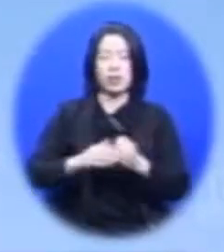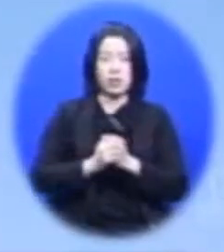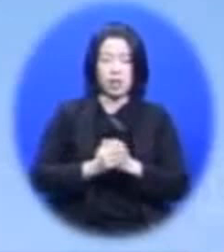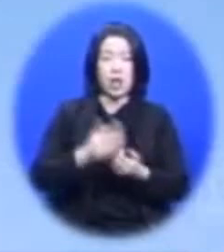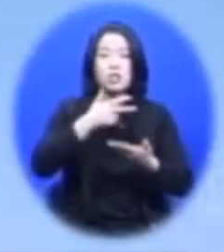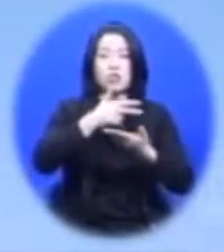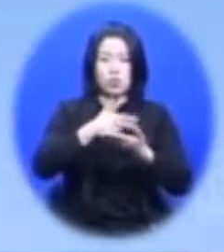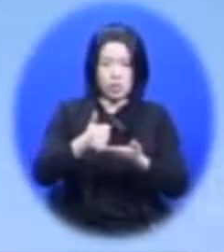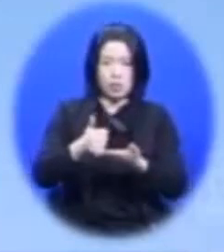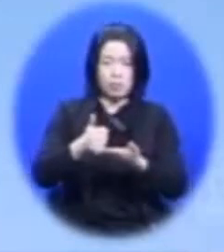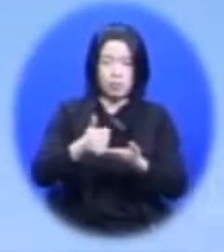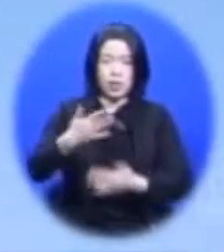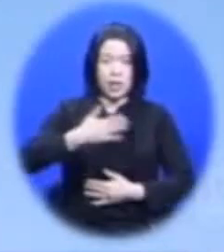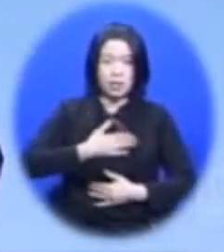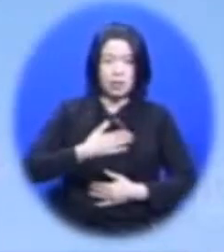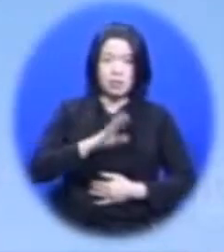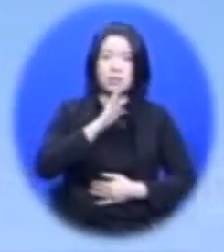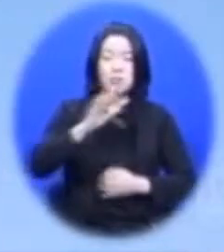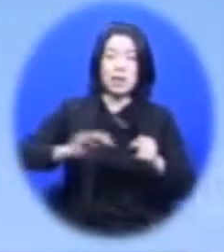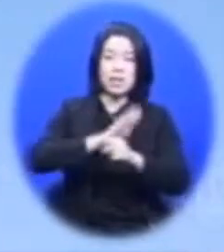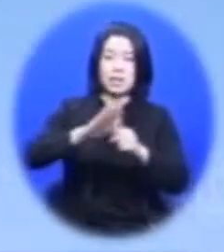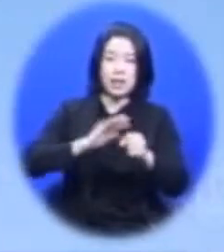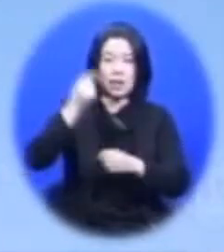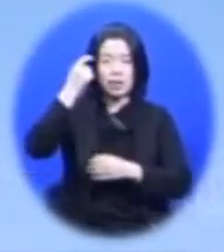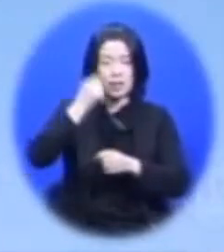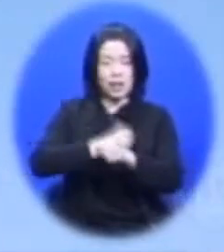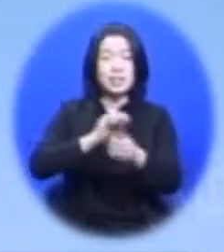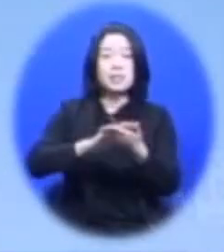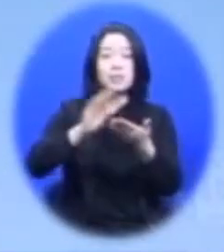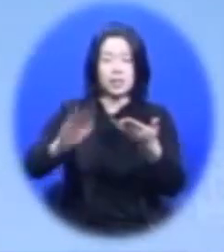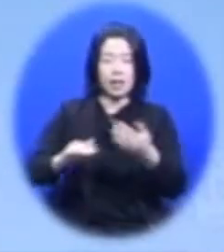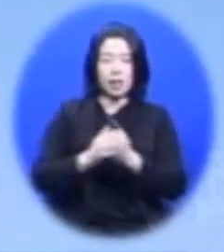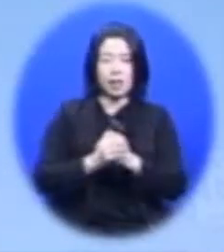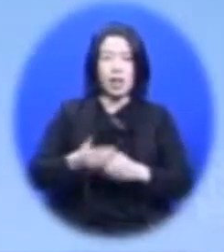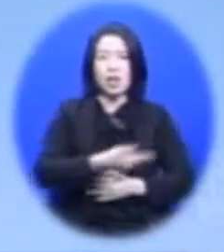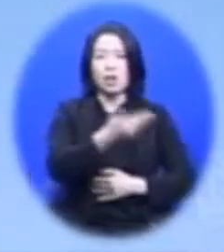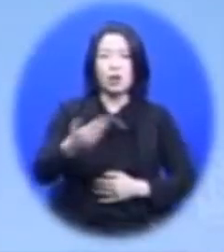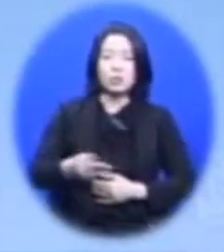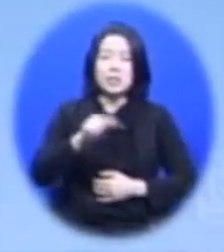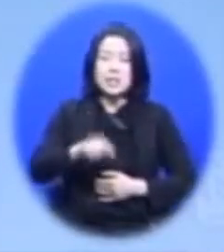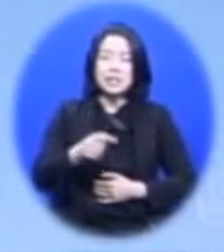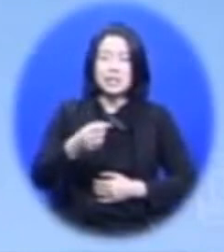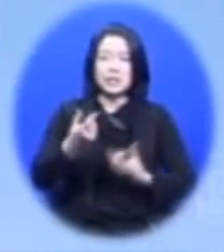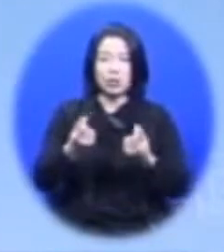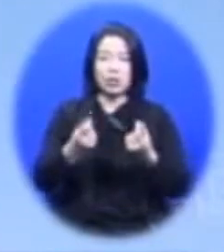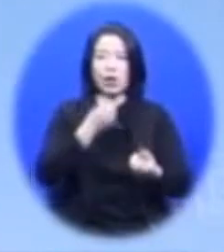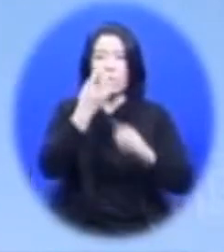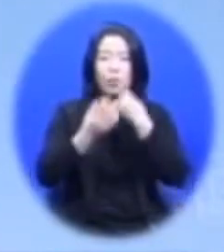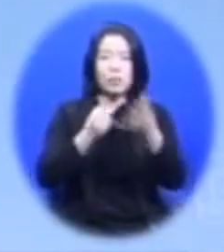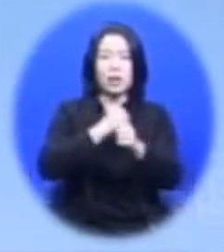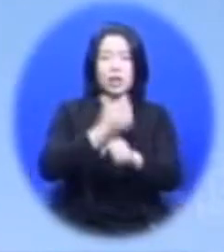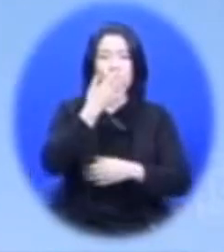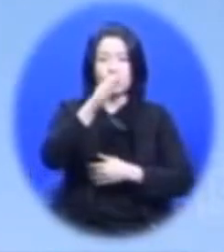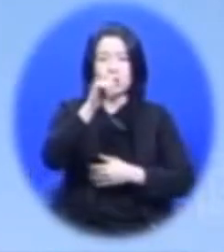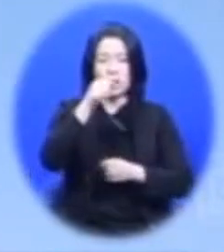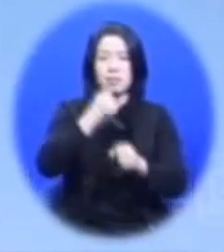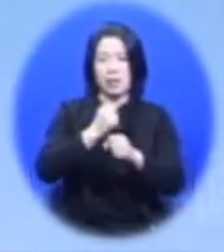주님, 저는 정말 사랑했습니다. 여러분이 이렇게 고백할 수 있게 해주신다는 겁니다.